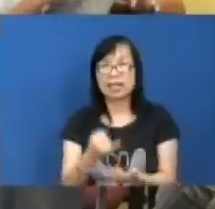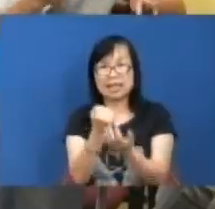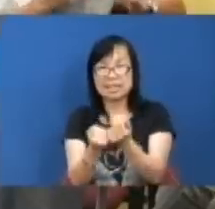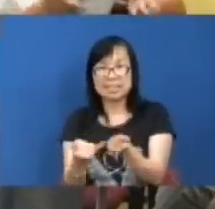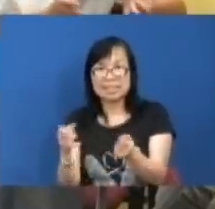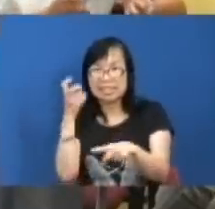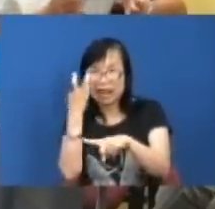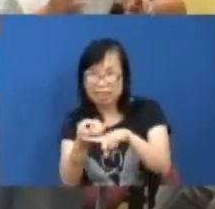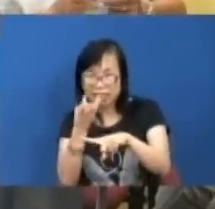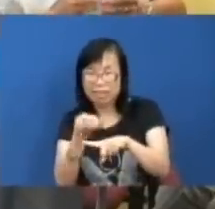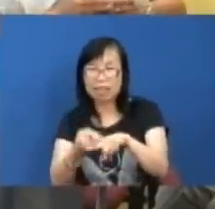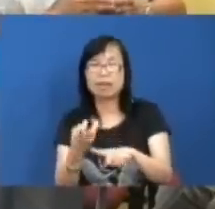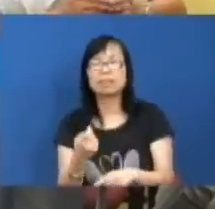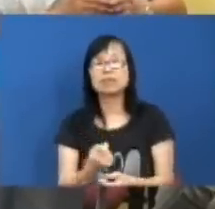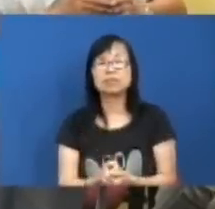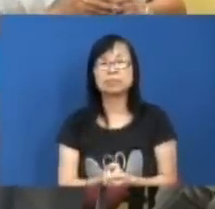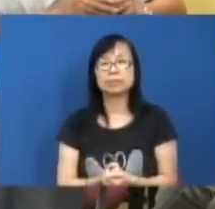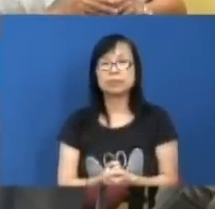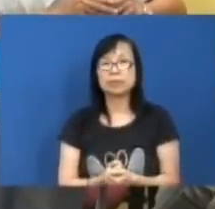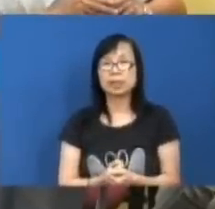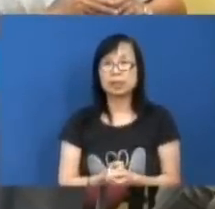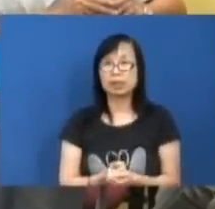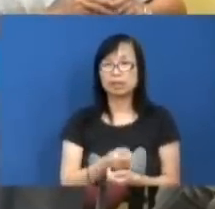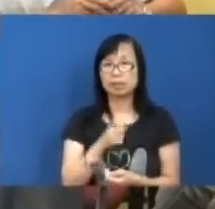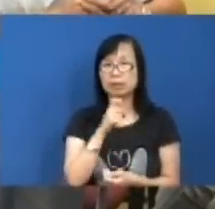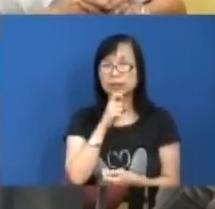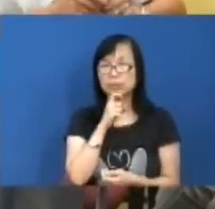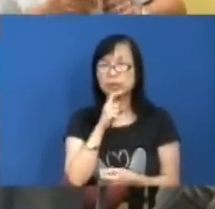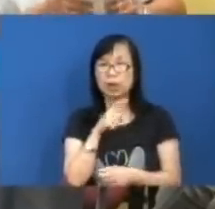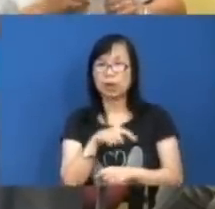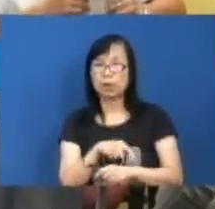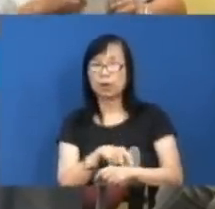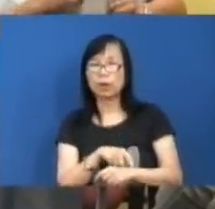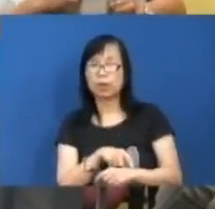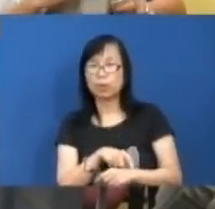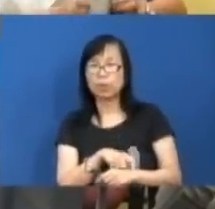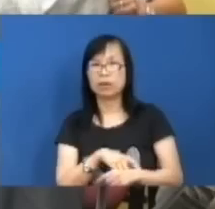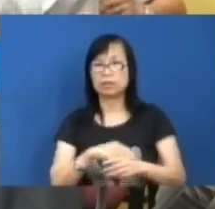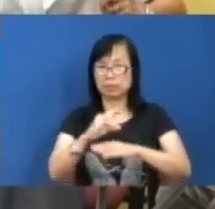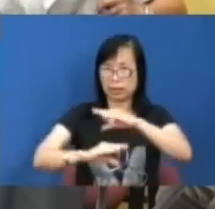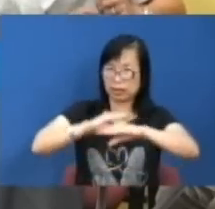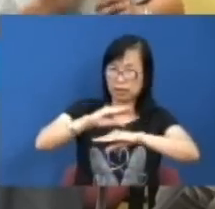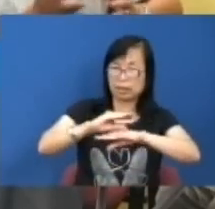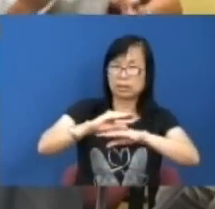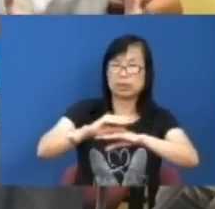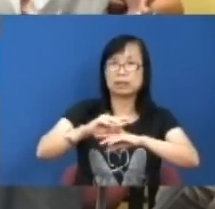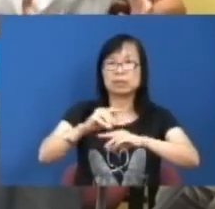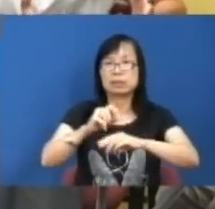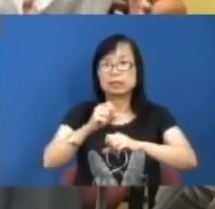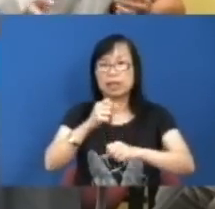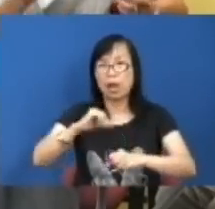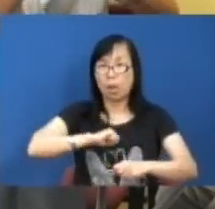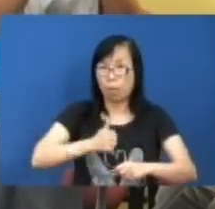或者嗰啲喉筒都有咧。其實佢哋即係有時啲 contractor 啊，啲承建商佢可能就慳得嗰陣底